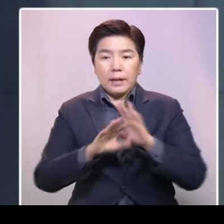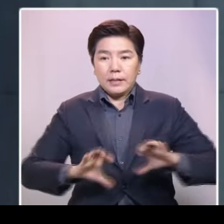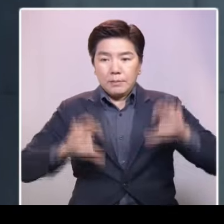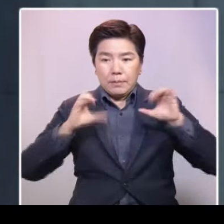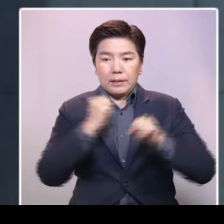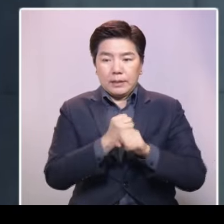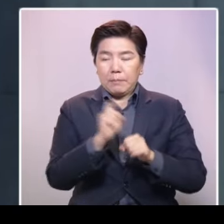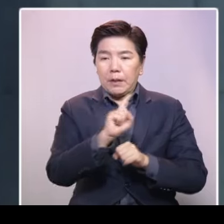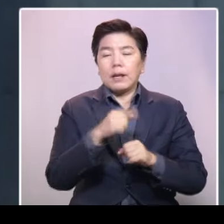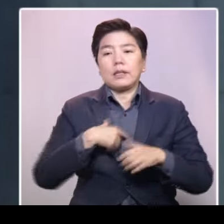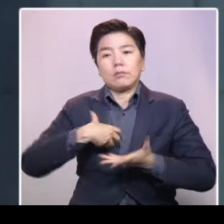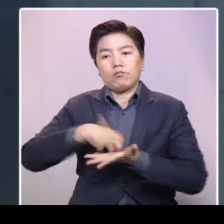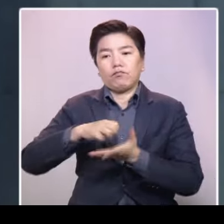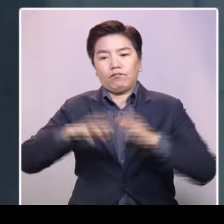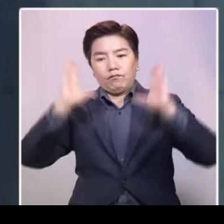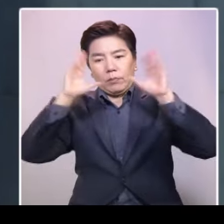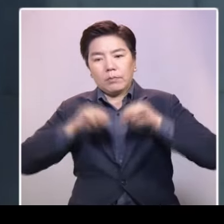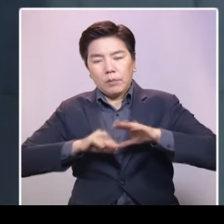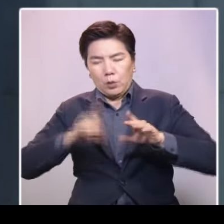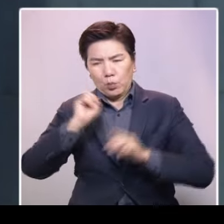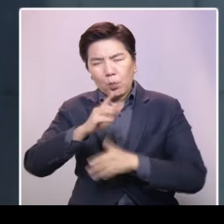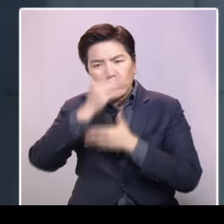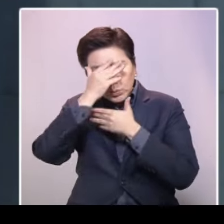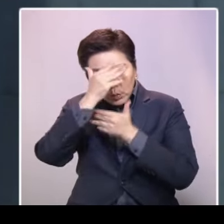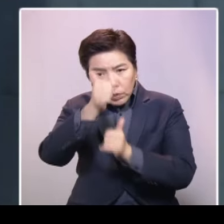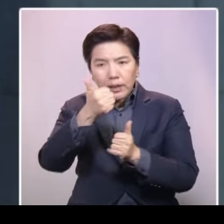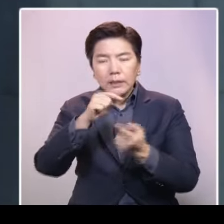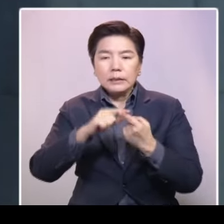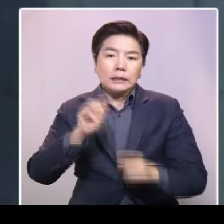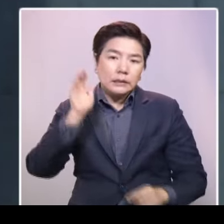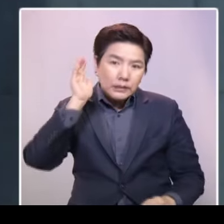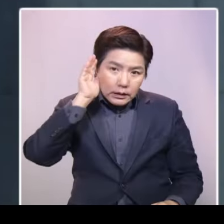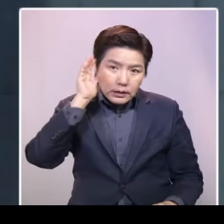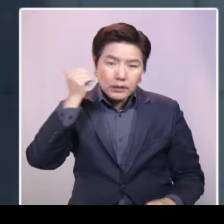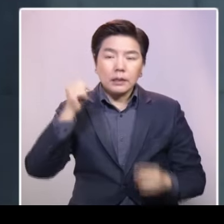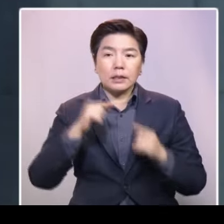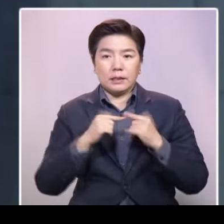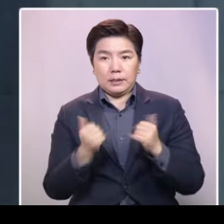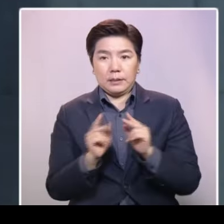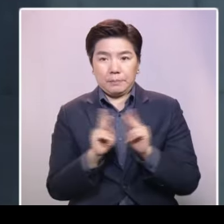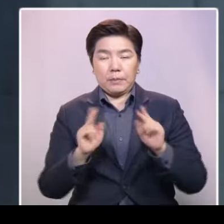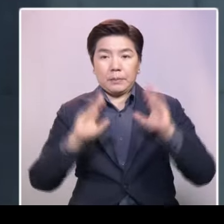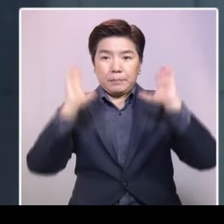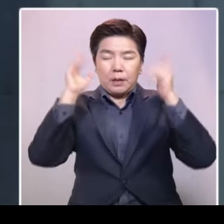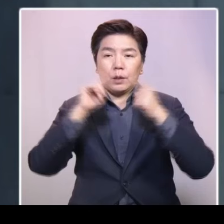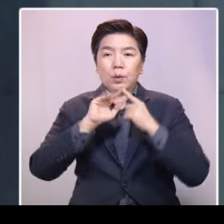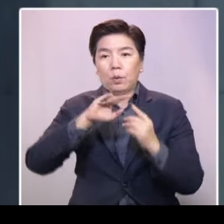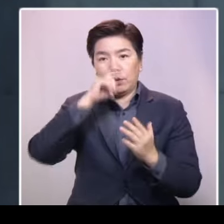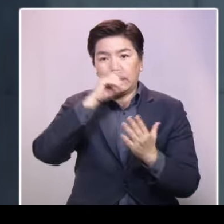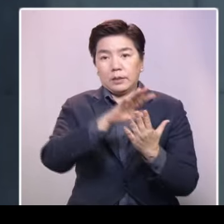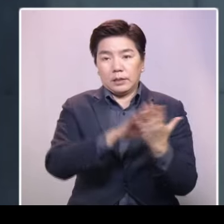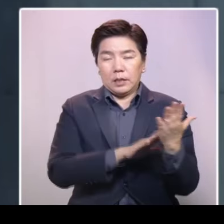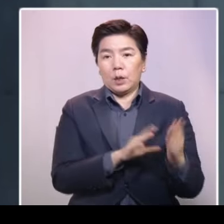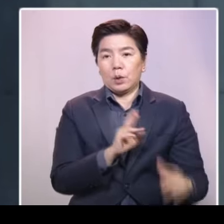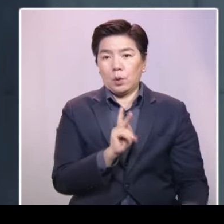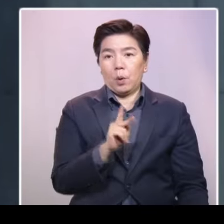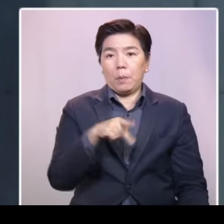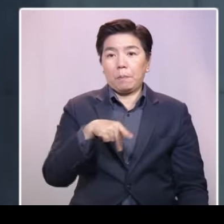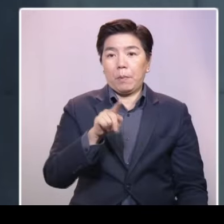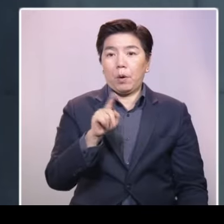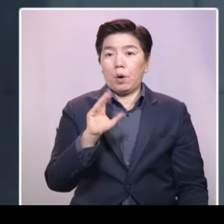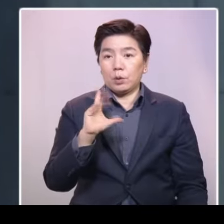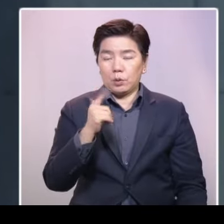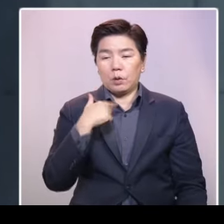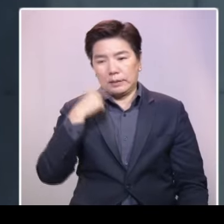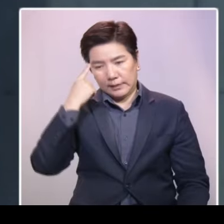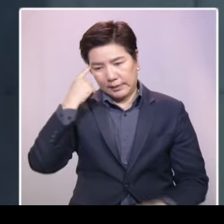รัฐบาลให้มีประสิทธิภาพน่าสนใจและน่าเชื่อถือค่ะโดยทางคณะกรรมการประชาสัมพันธ์แห่งชาติหรือกปชกำลังวาง